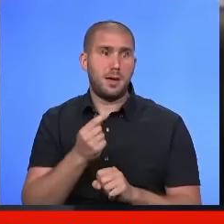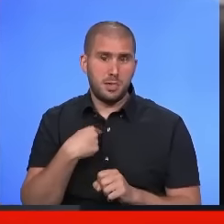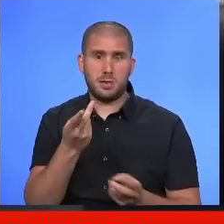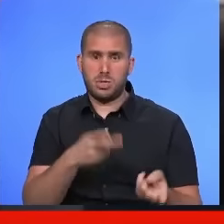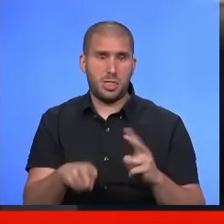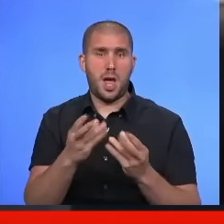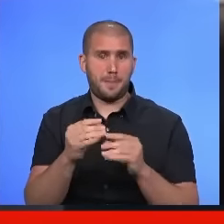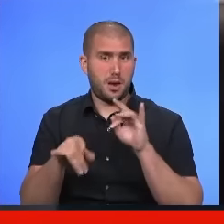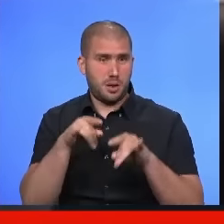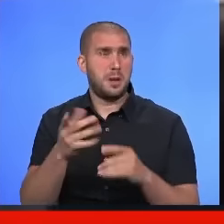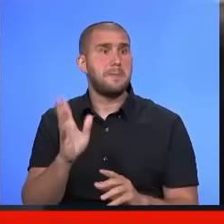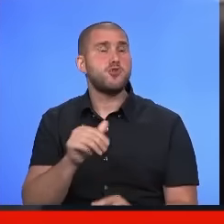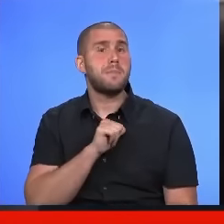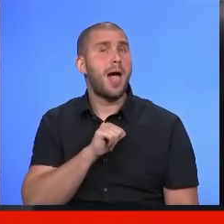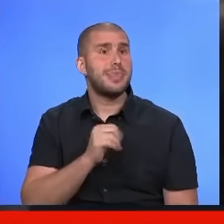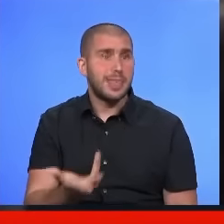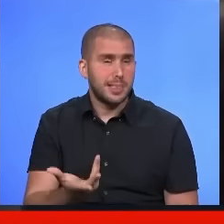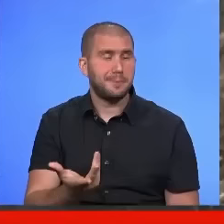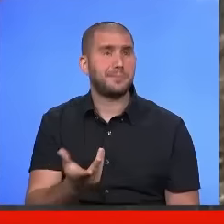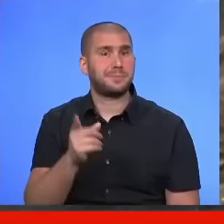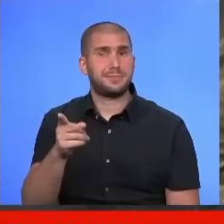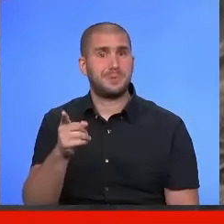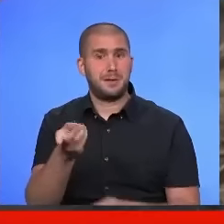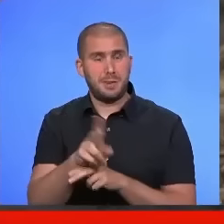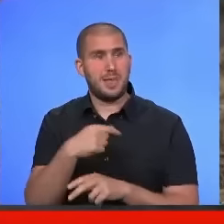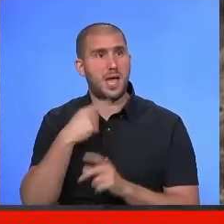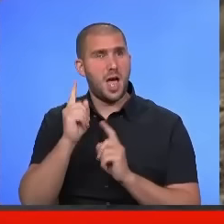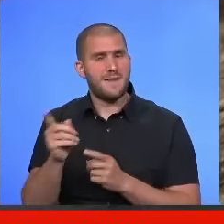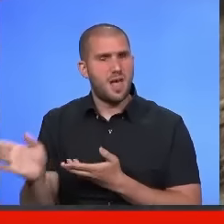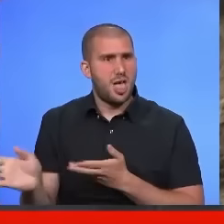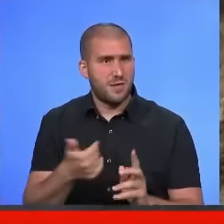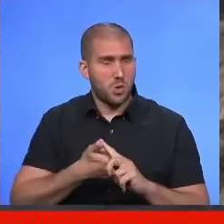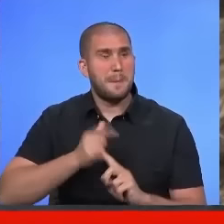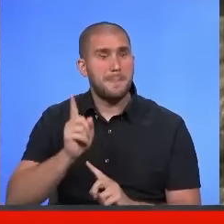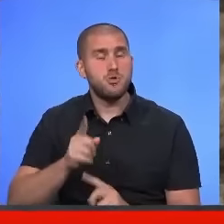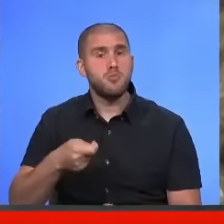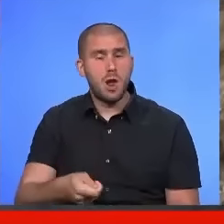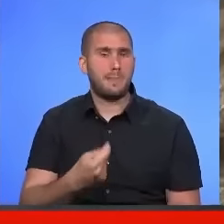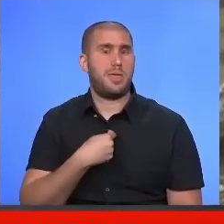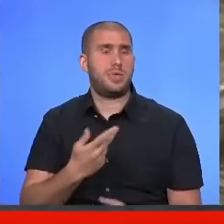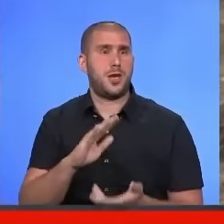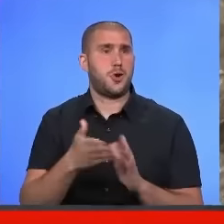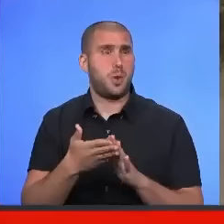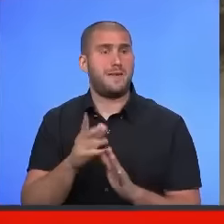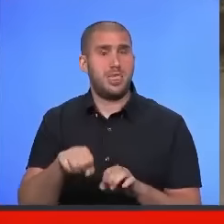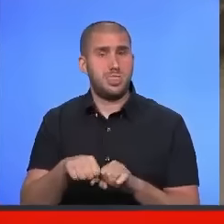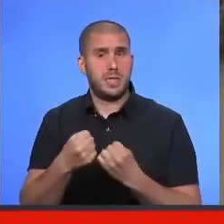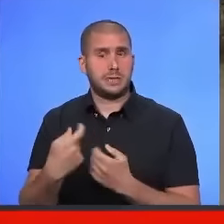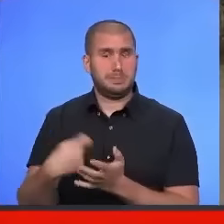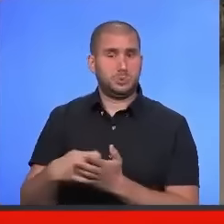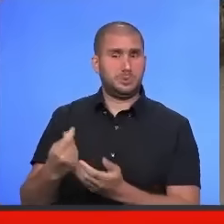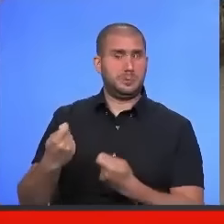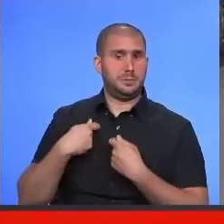פגרים מה שמעניין בזה זה שאת הפגר אני חייב לפנות אבל מי שמשלם זה אני ועל הנזק